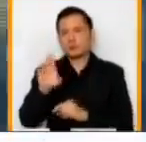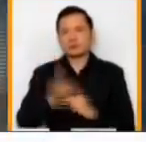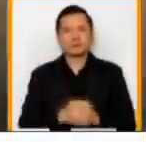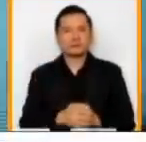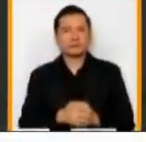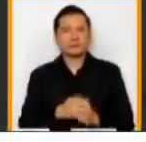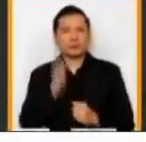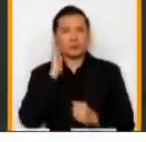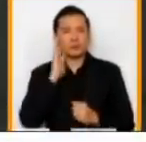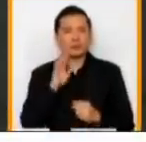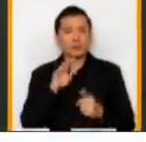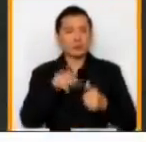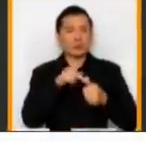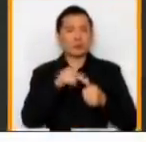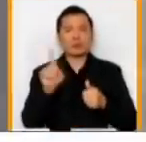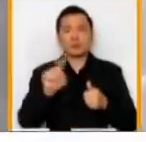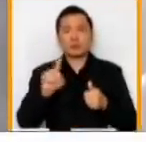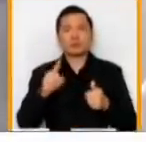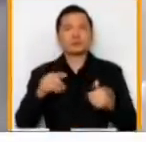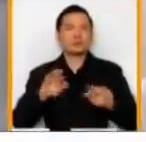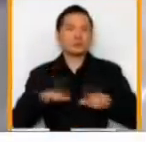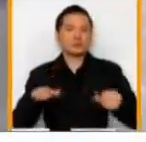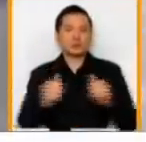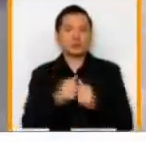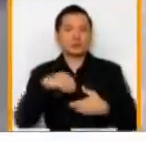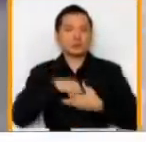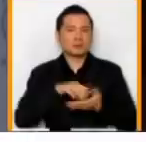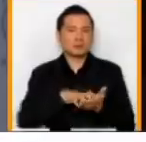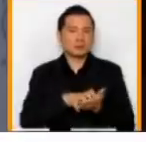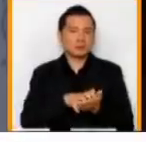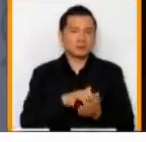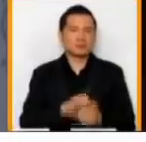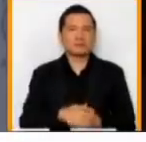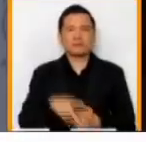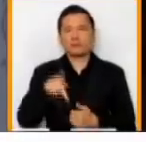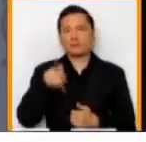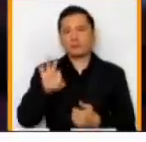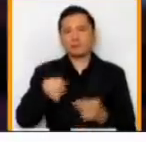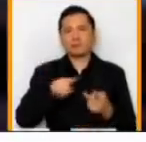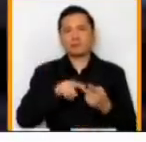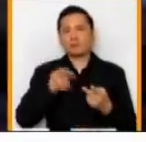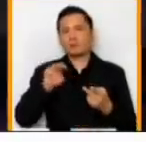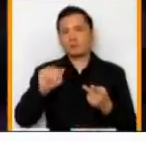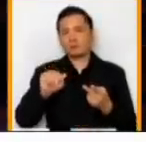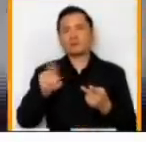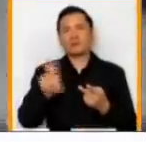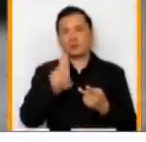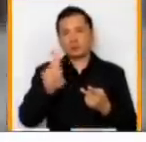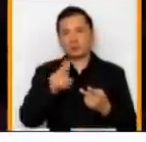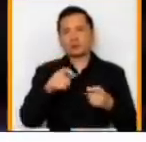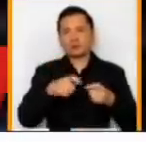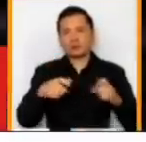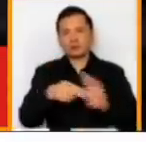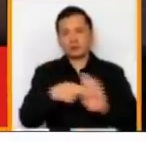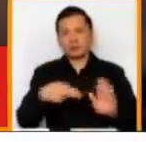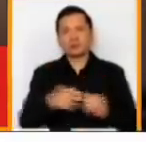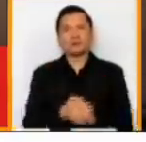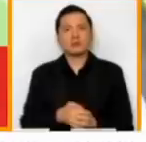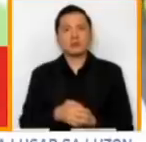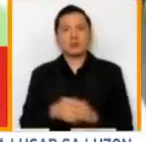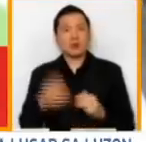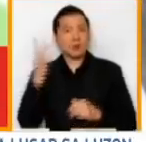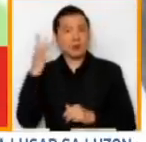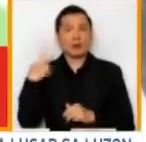may comorbidities o may karamdaman. Pfizer at Moderna ang gagamiting bakuna dahil ito pa lang ang may emergency use